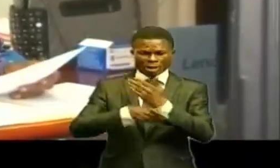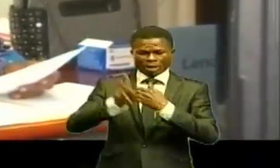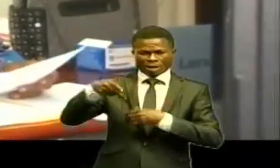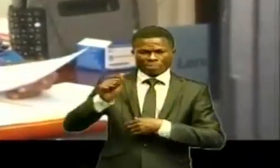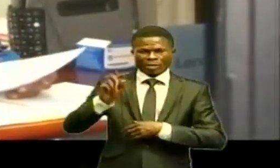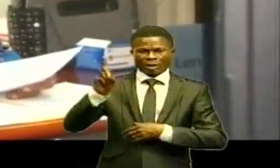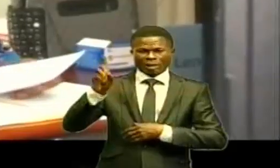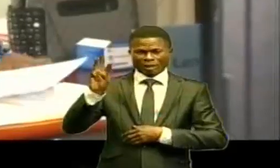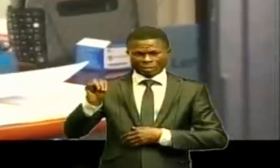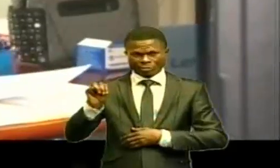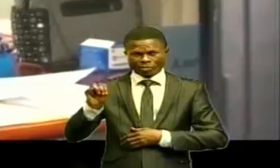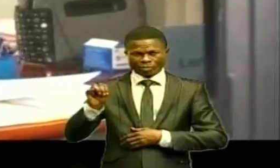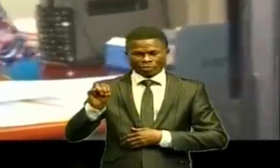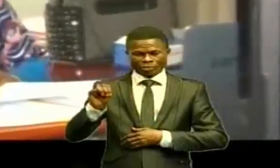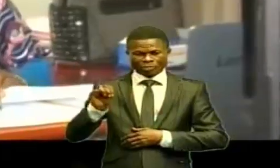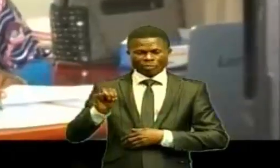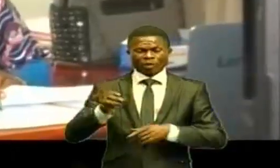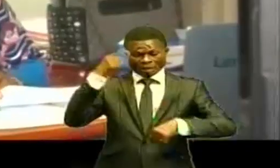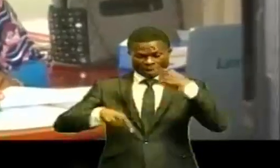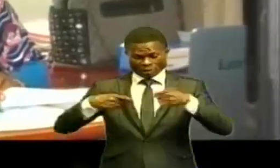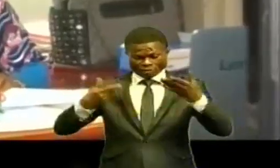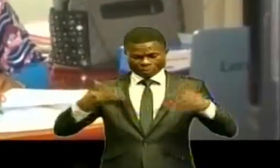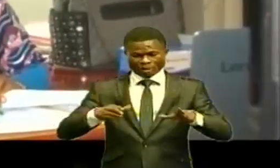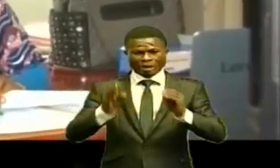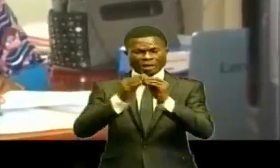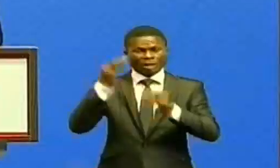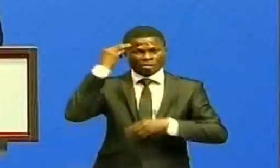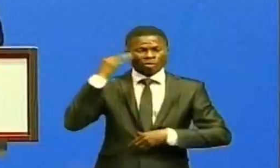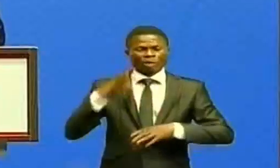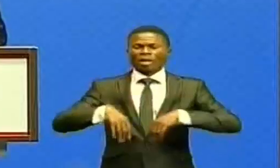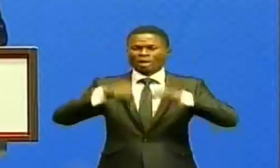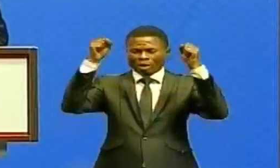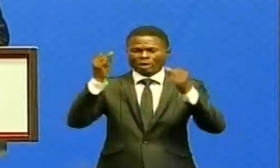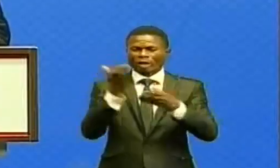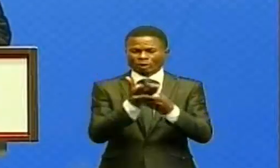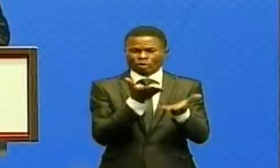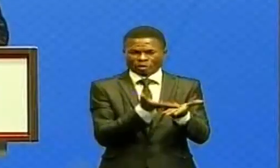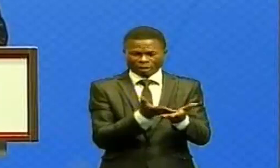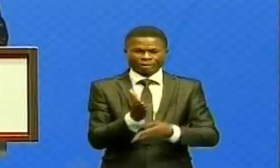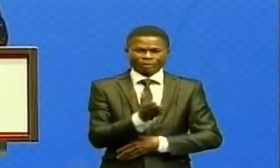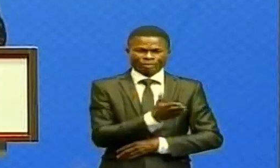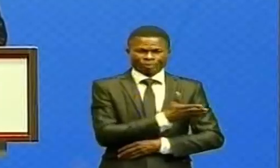PADEM-PDME. Après débat et délibération, le Conseil des ministres a adopté ces dossiers.